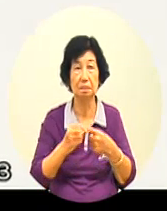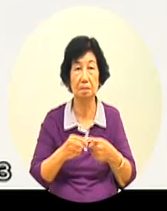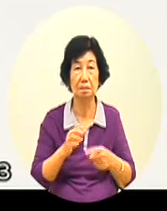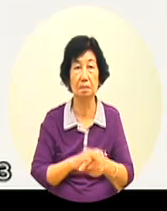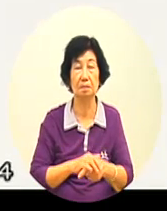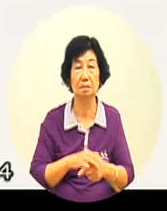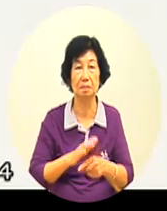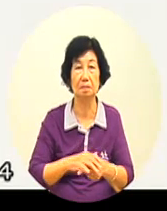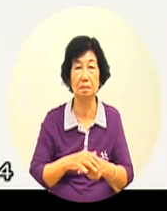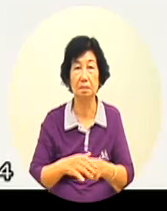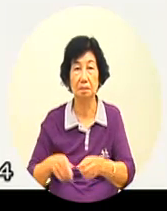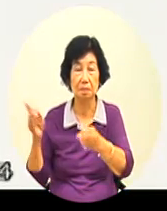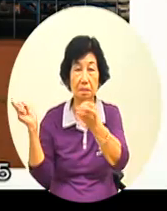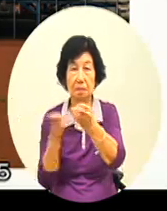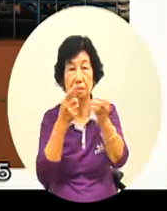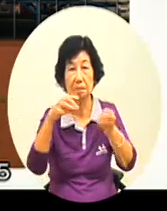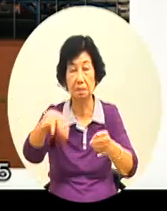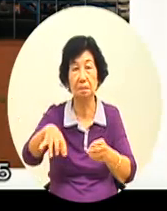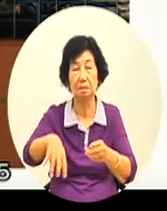场哈。